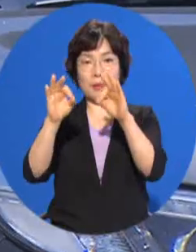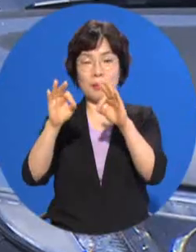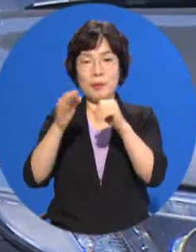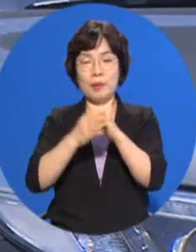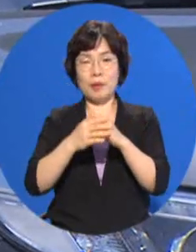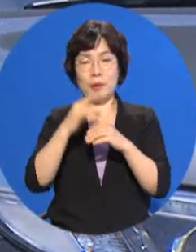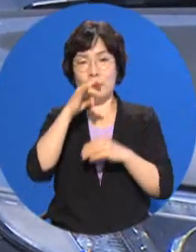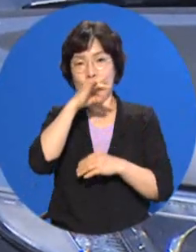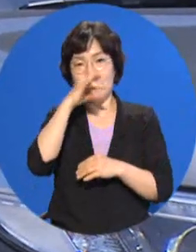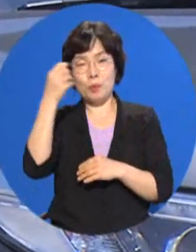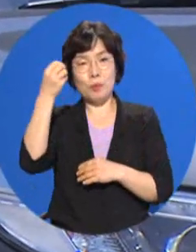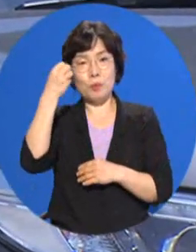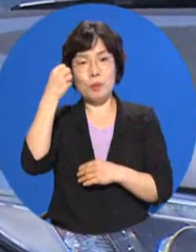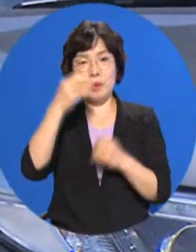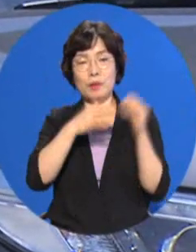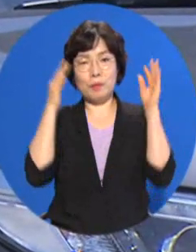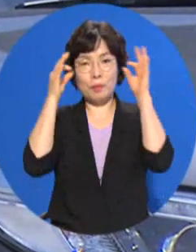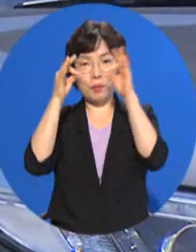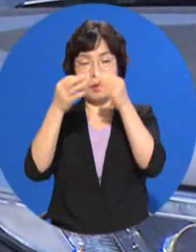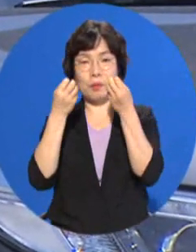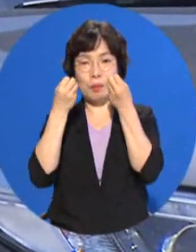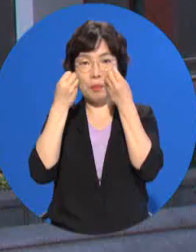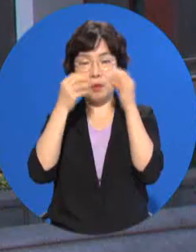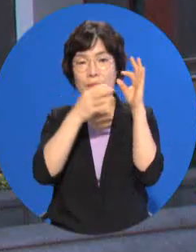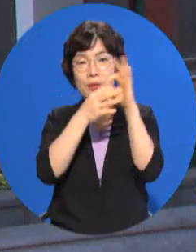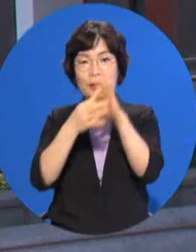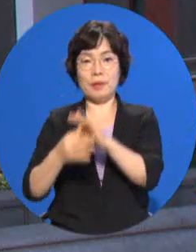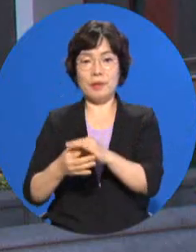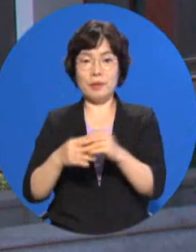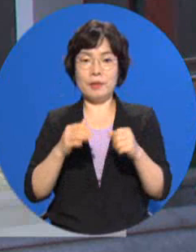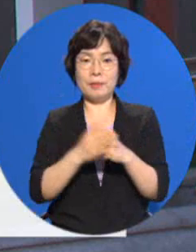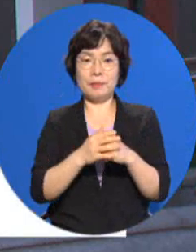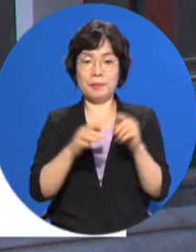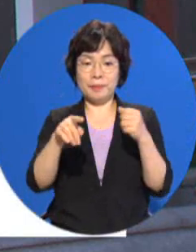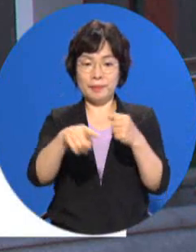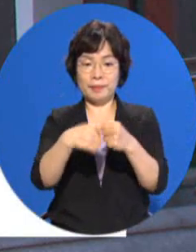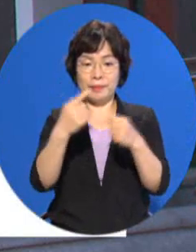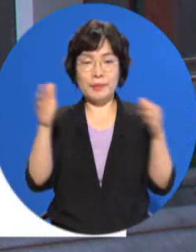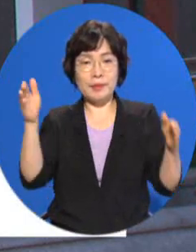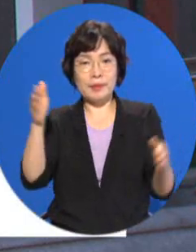마냥 신기한지 눈을 떼지 못했습니다. 우리 1학년 학생들이